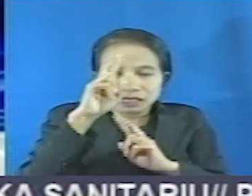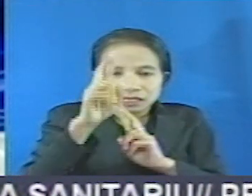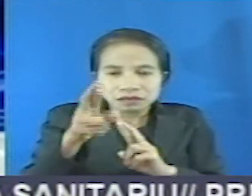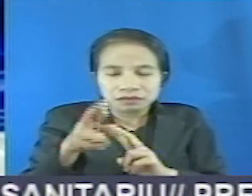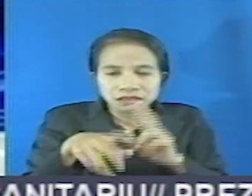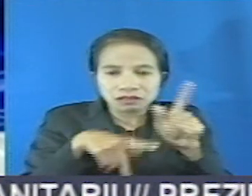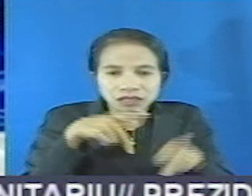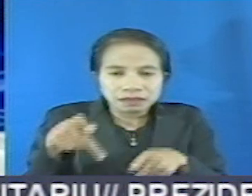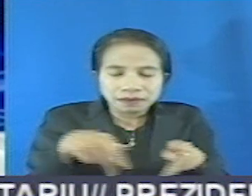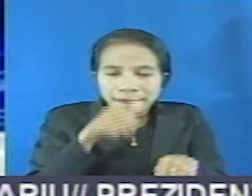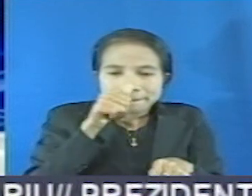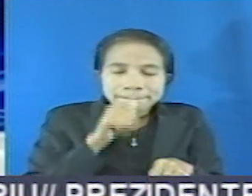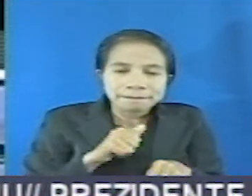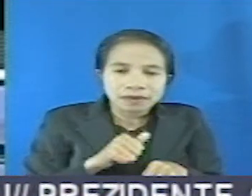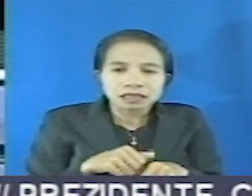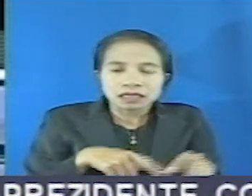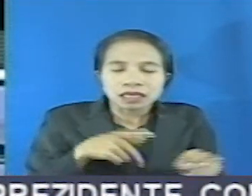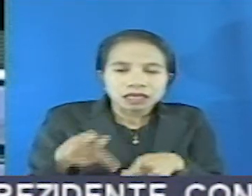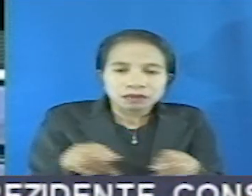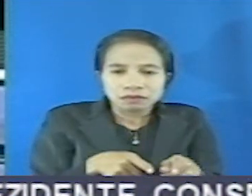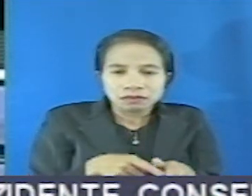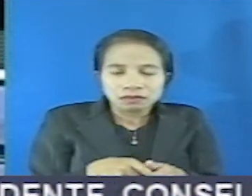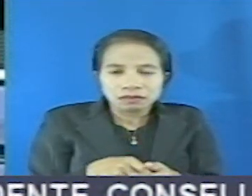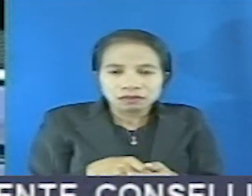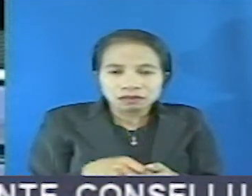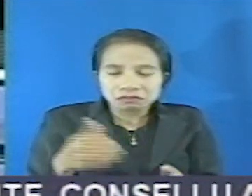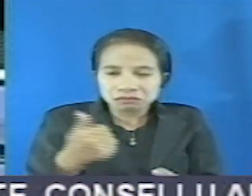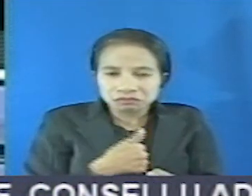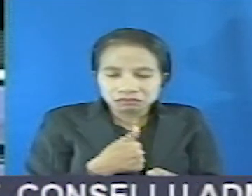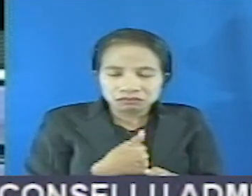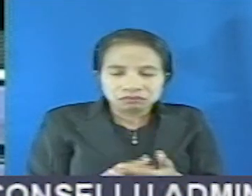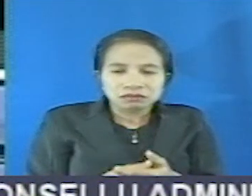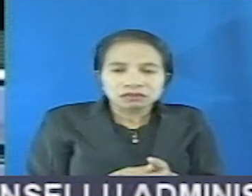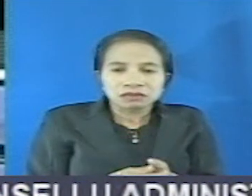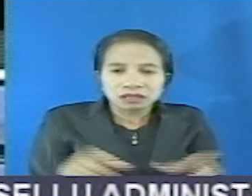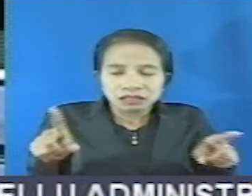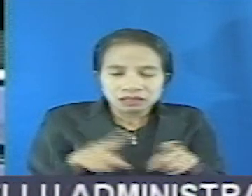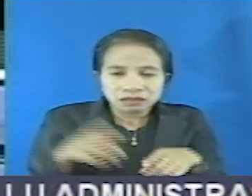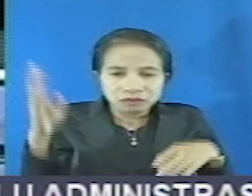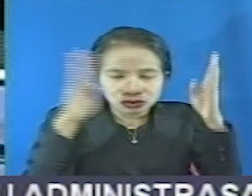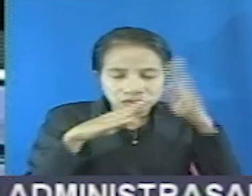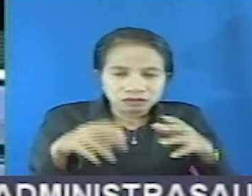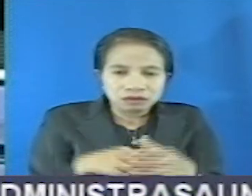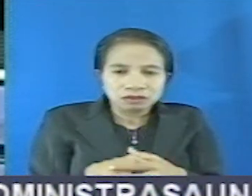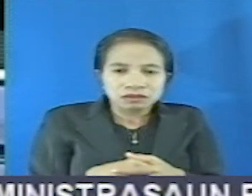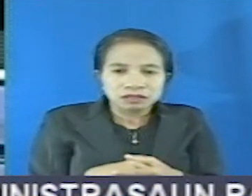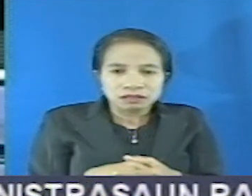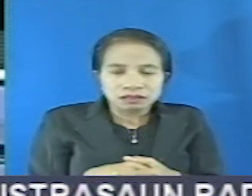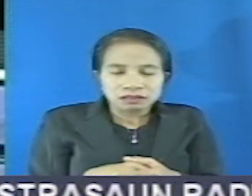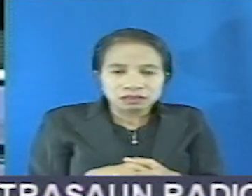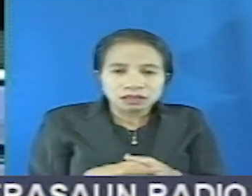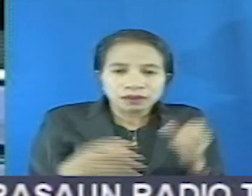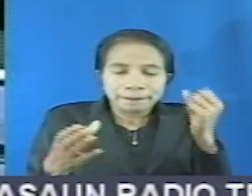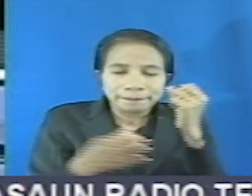emania hakmatek emania privasidade enam ser iha kasu sira nebe fragrante delito iha nebe polisa